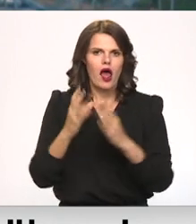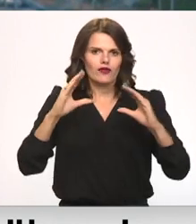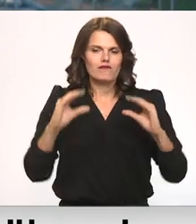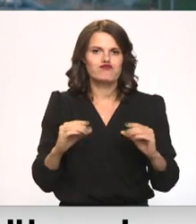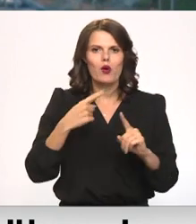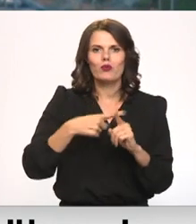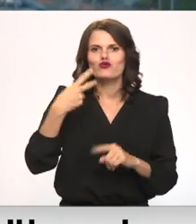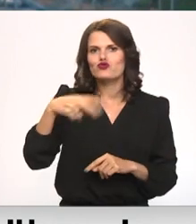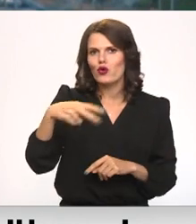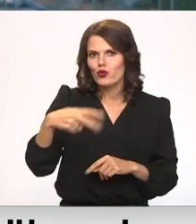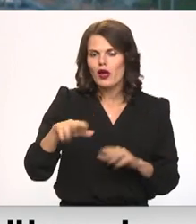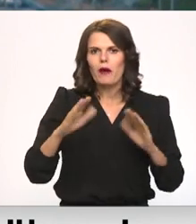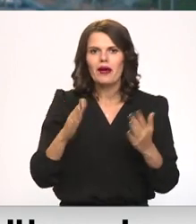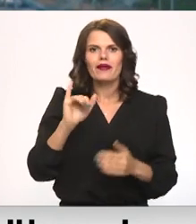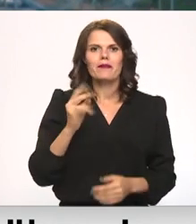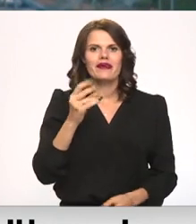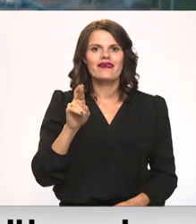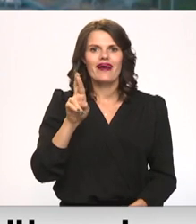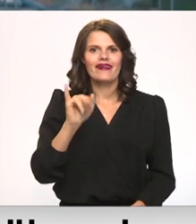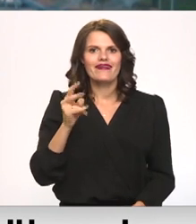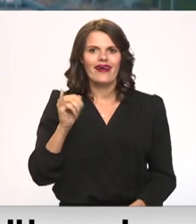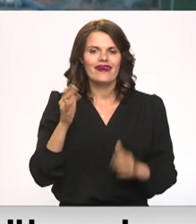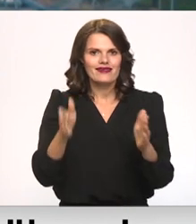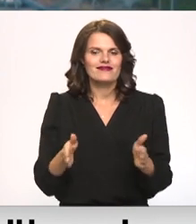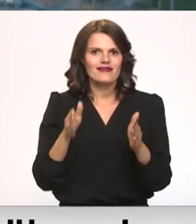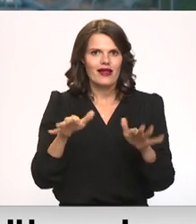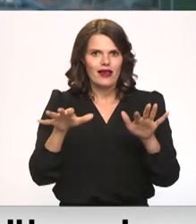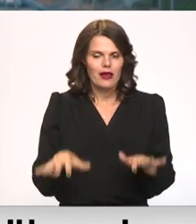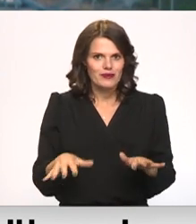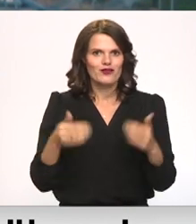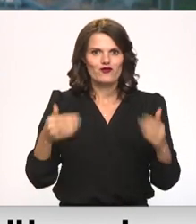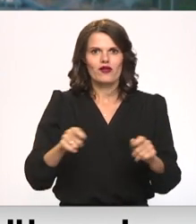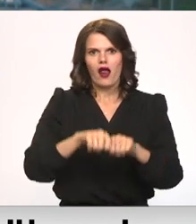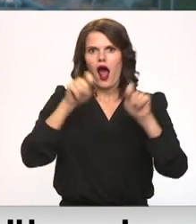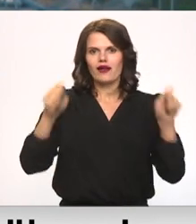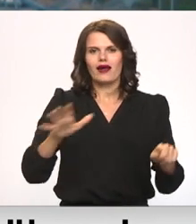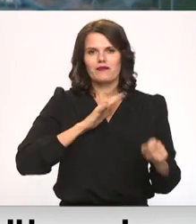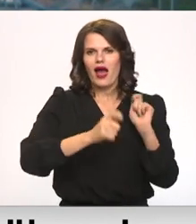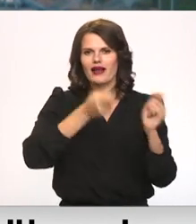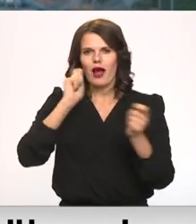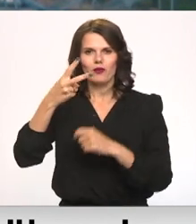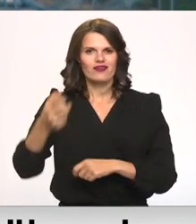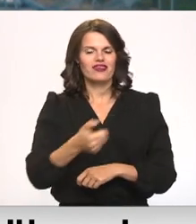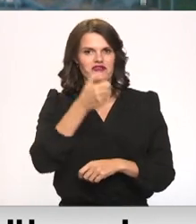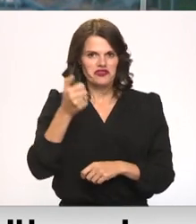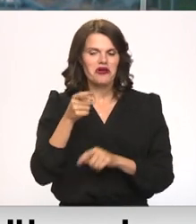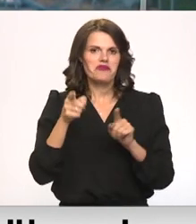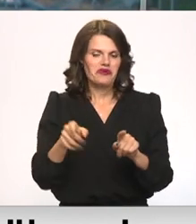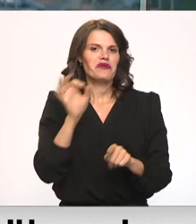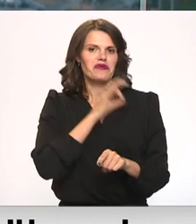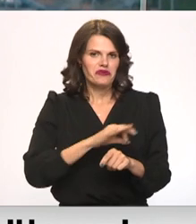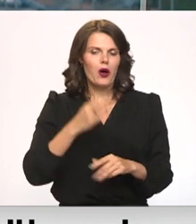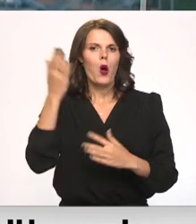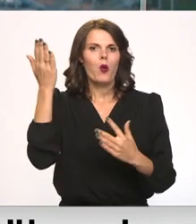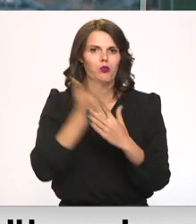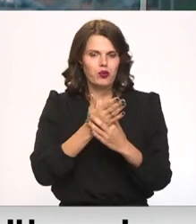grādiem. Savukārt Biķernieku slimnīcā, kas pēc 2 gadu ilgiem remontdarbiem šodien atklāta, novērtē to, ka izdevies uz pusi samazināt enerģijas